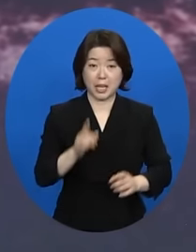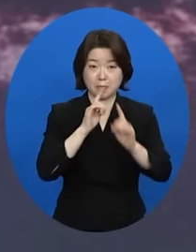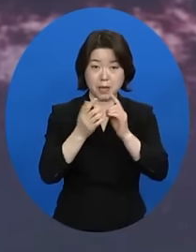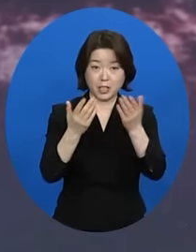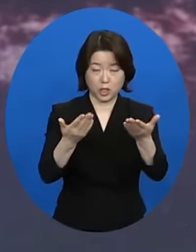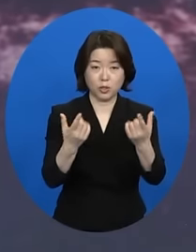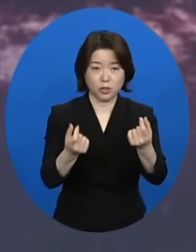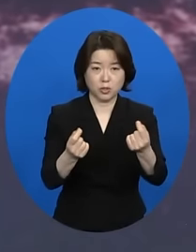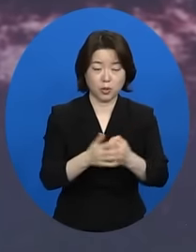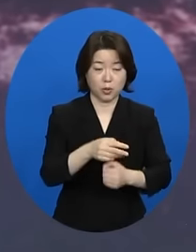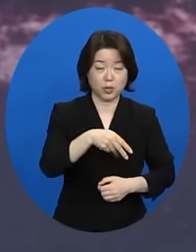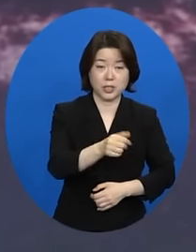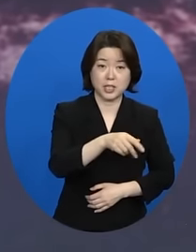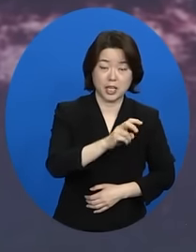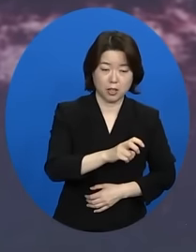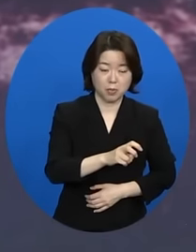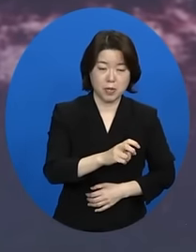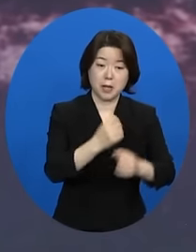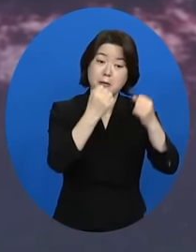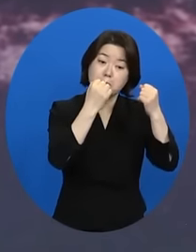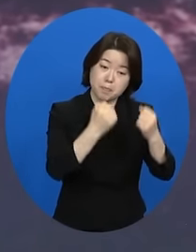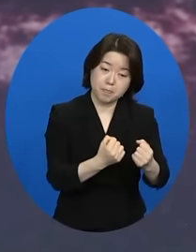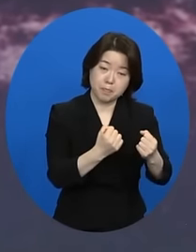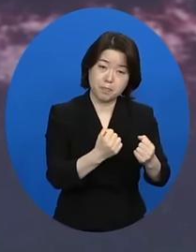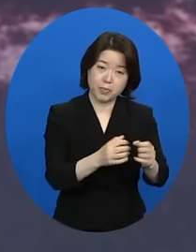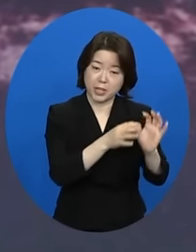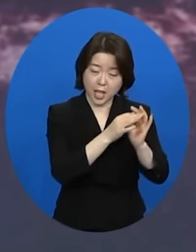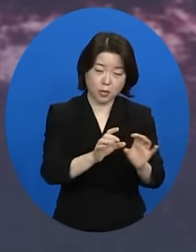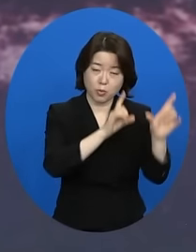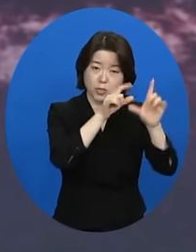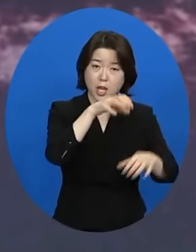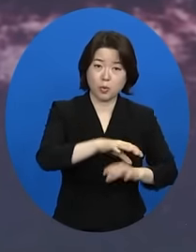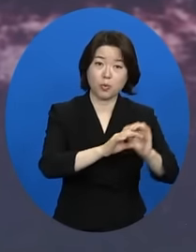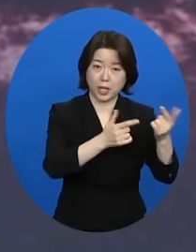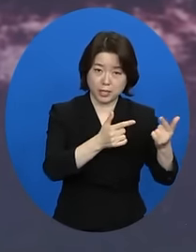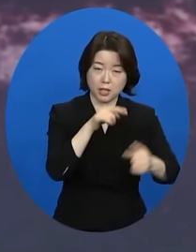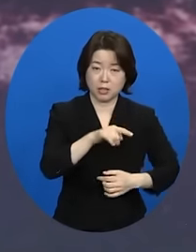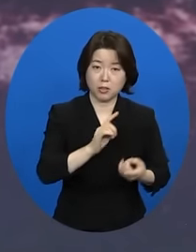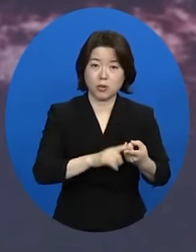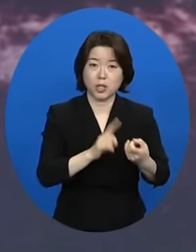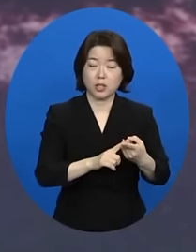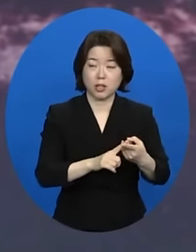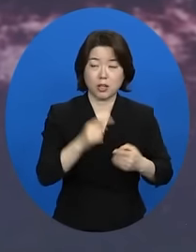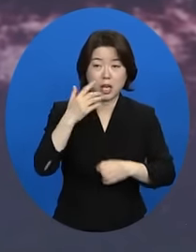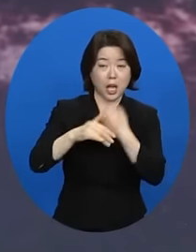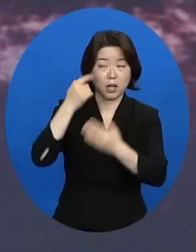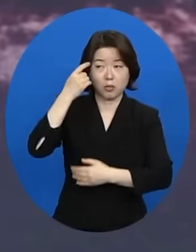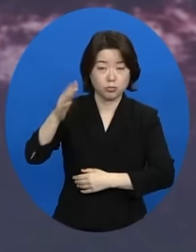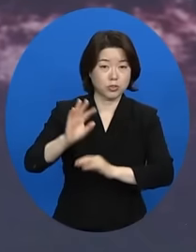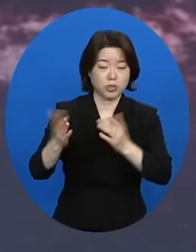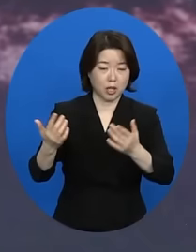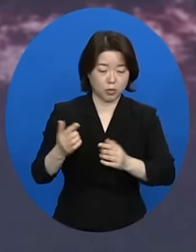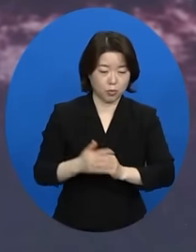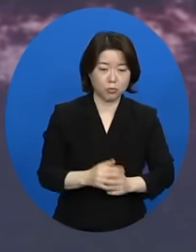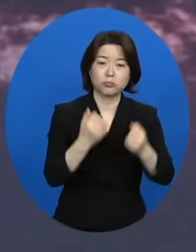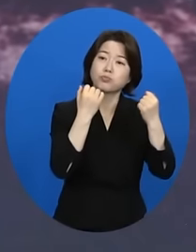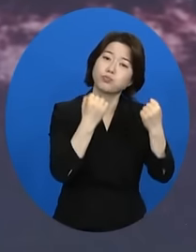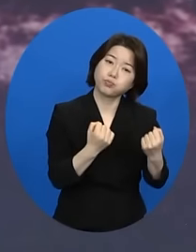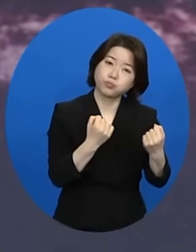대로 세겜은 정착할 곳이 아니었어요. 그런데 거기에 하나님께 묻지도 않고 머무르고